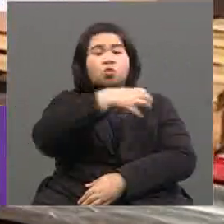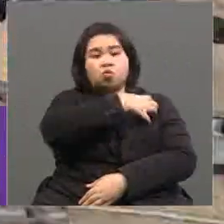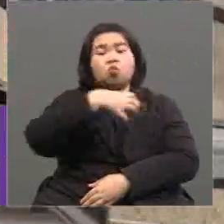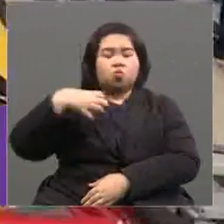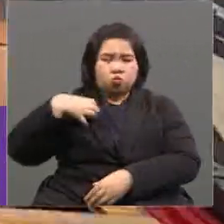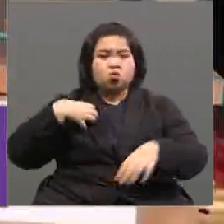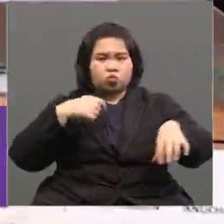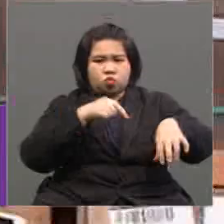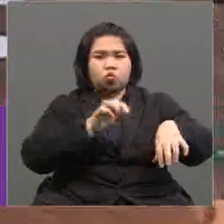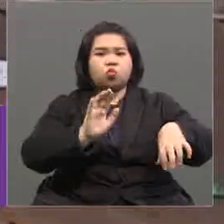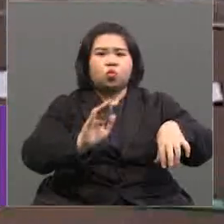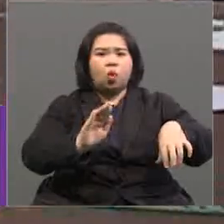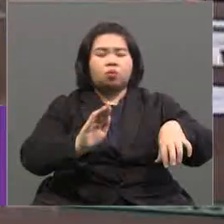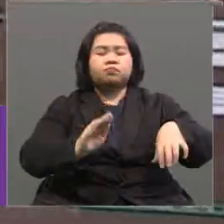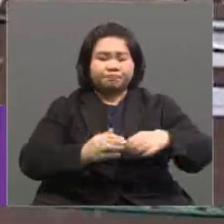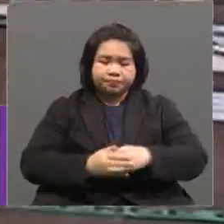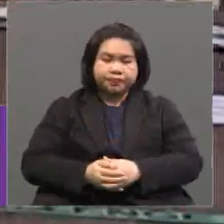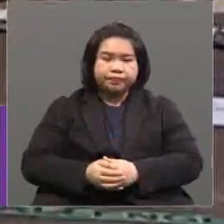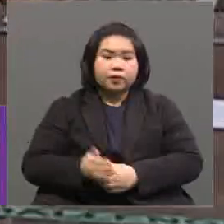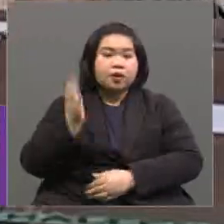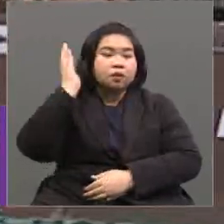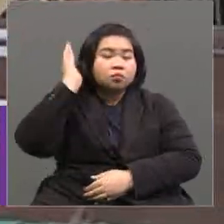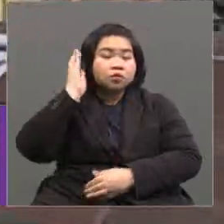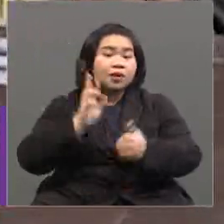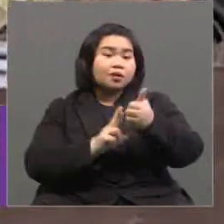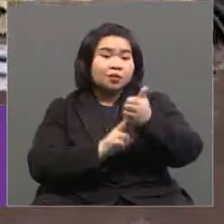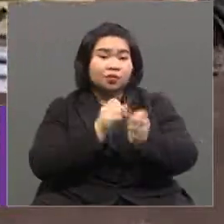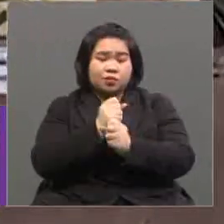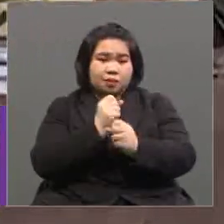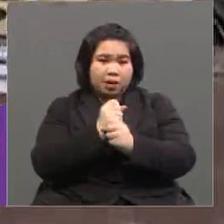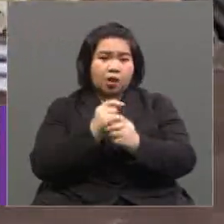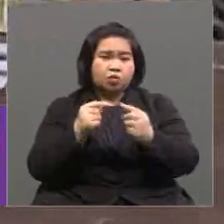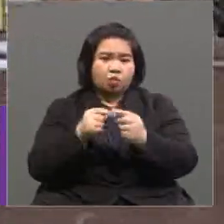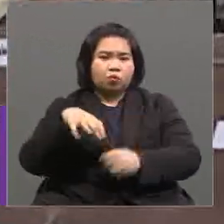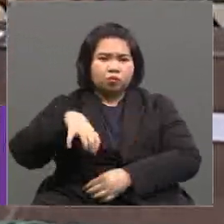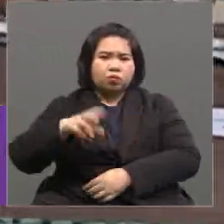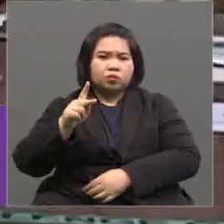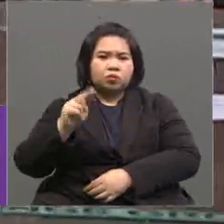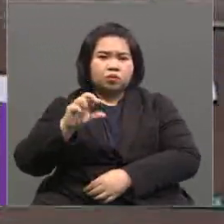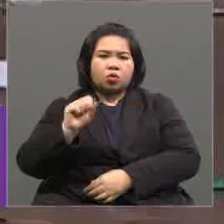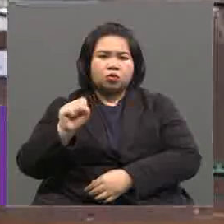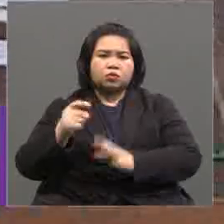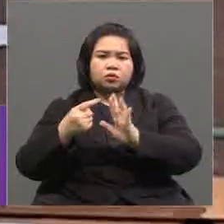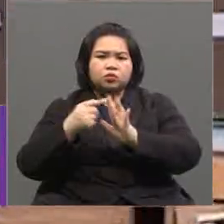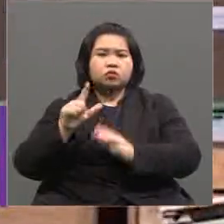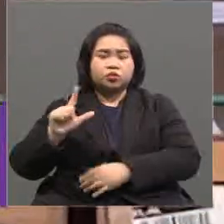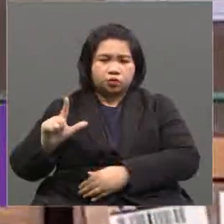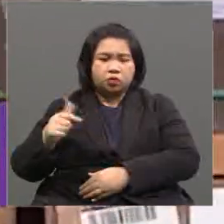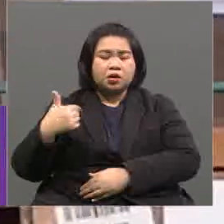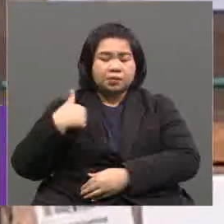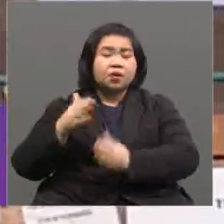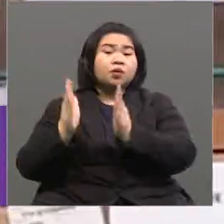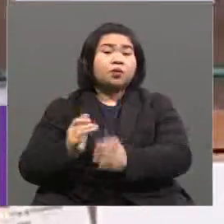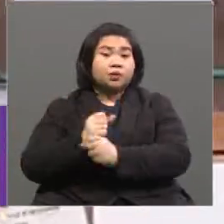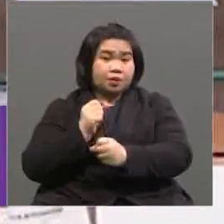ชทูตณกรุงเทลอาวีฟนายนฤชัยนินนาฏรองอธิบดีกรมการกงสุลนายศักดินาถสนธิศักดิ์โยธินผู้ตรวจ